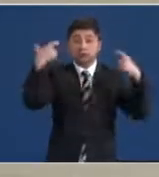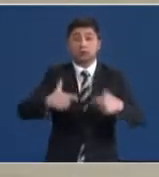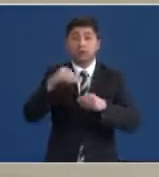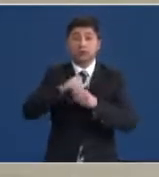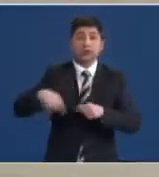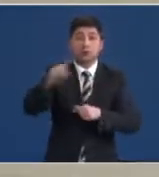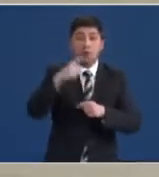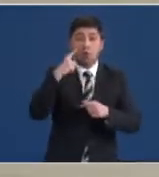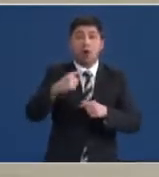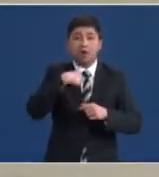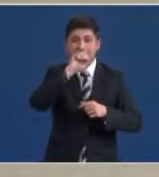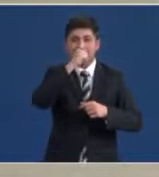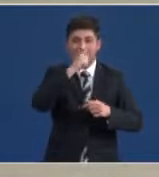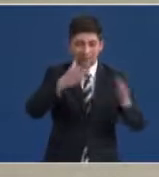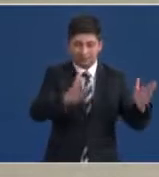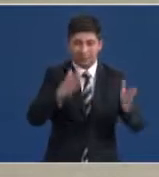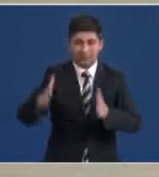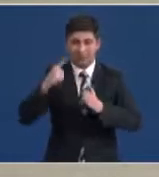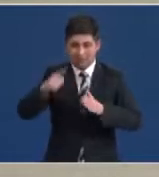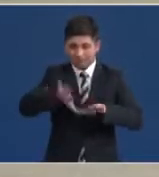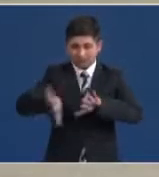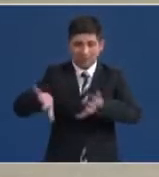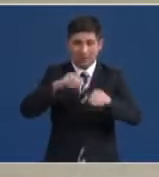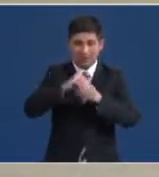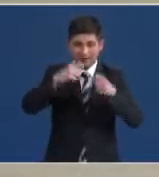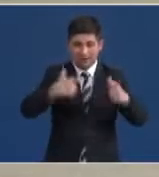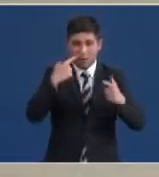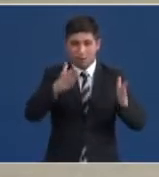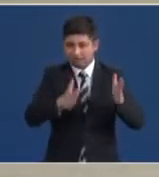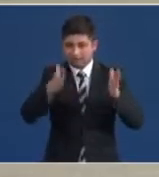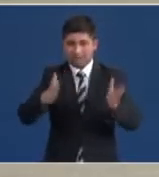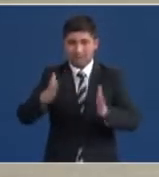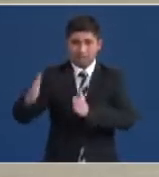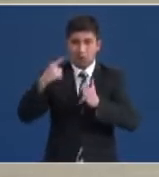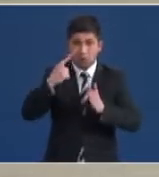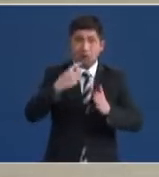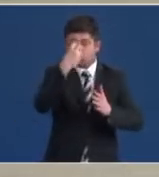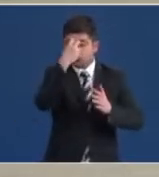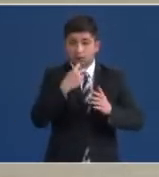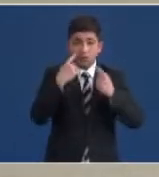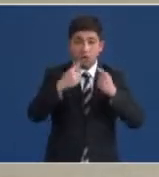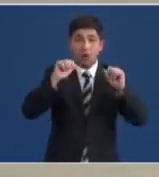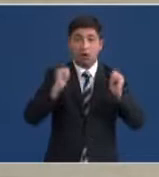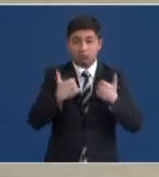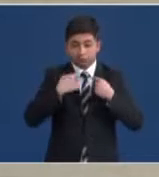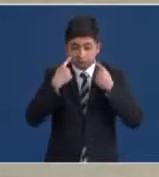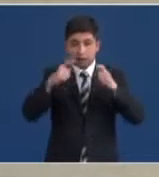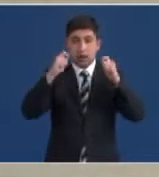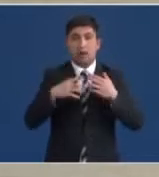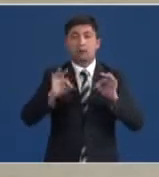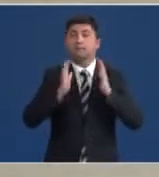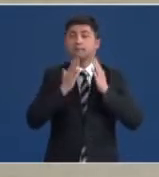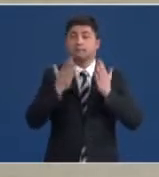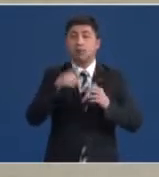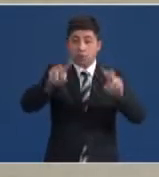yerlerinde tahtalar arasındaki ayrılıklar konusunu ise hassasiyetle ele aldık